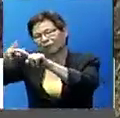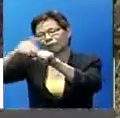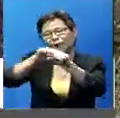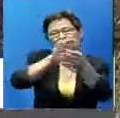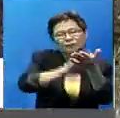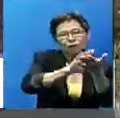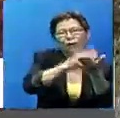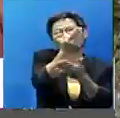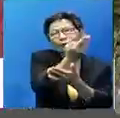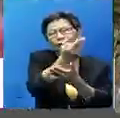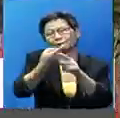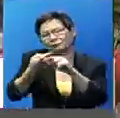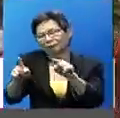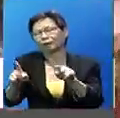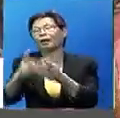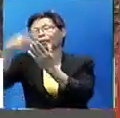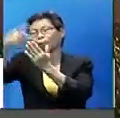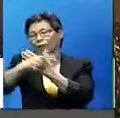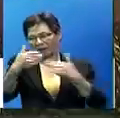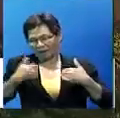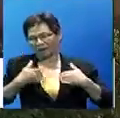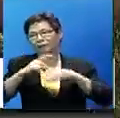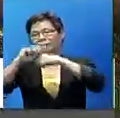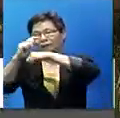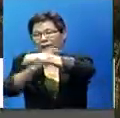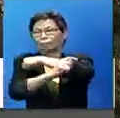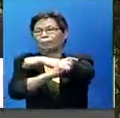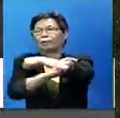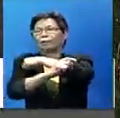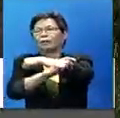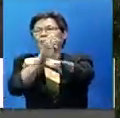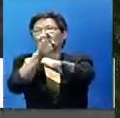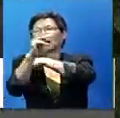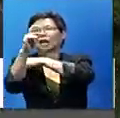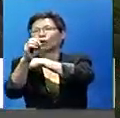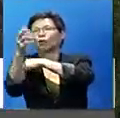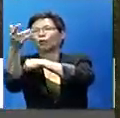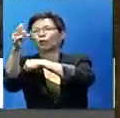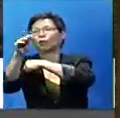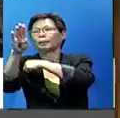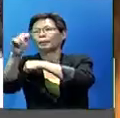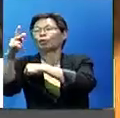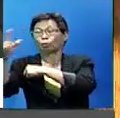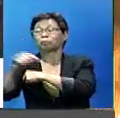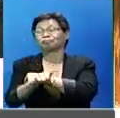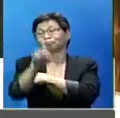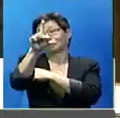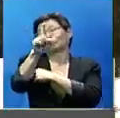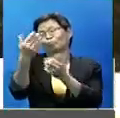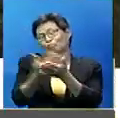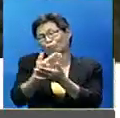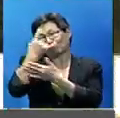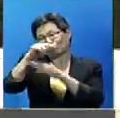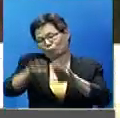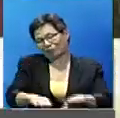sekolah harian biasa. Program yang diadakan di Taman Eko Rimba, Bukit Nenas, Kuala Lumpur ini nyata sesuatu yang baharu buat